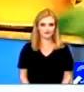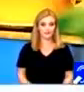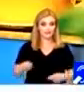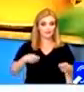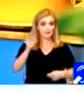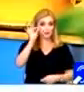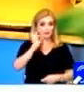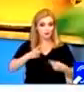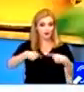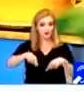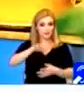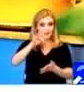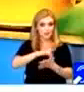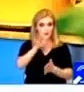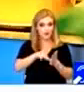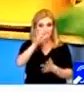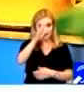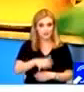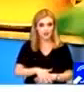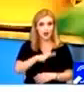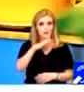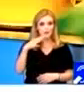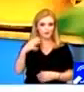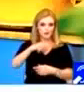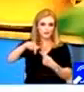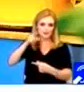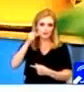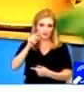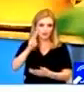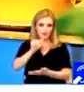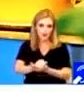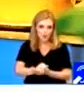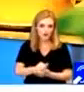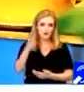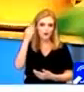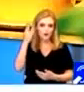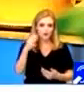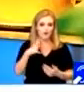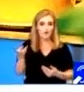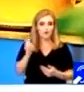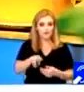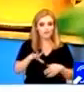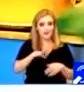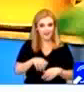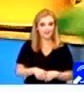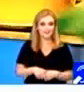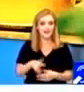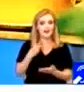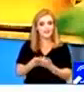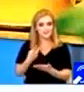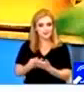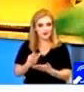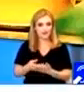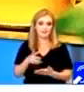Târg Dulce a organizat în centrul orașului Chișinău. Zeci de apicultori din toate raioanele Republicii Moldova și-au expus produsele la ultimul târg al mierii